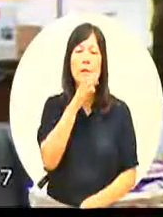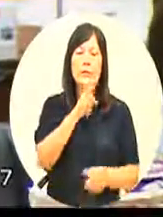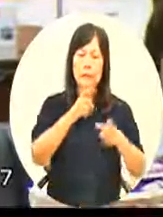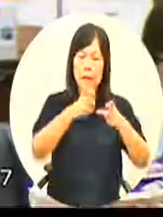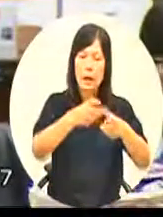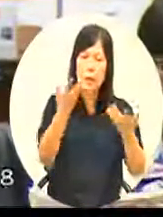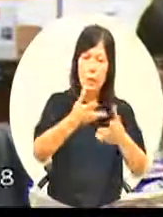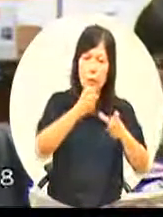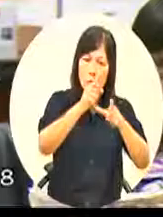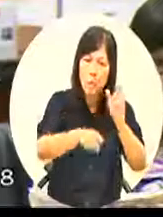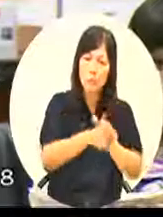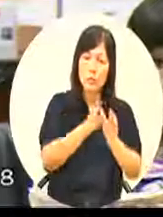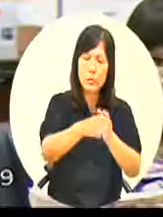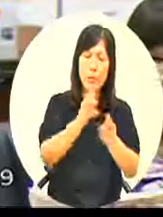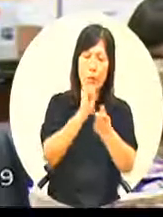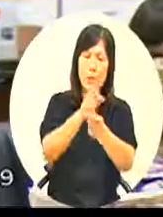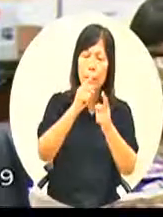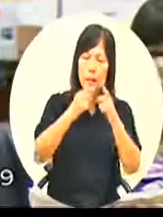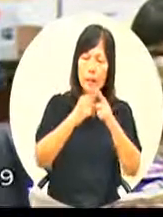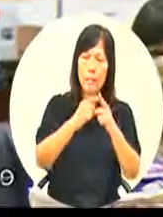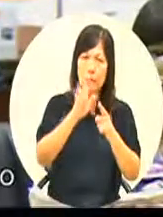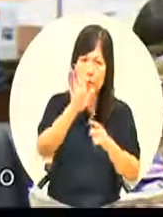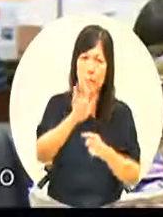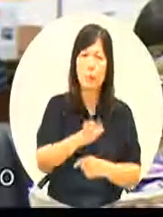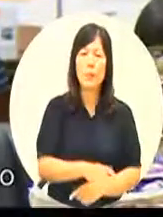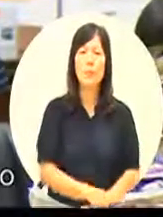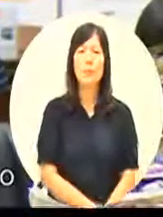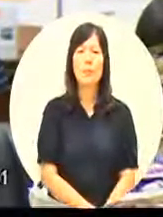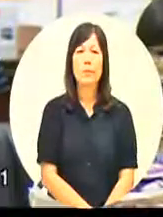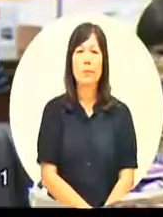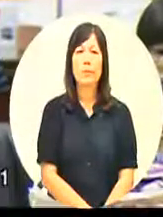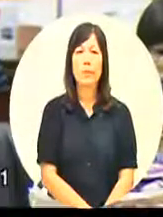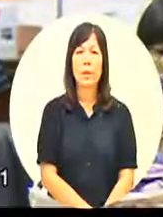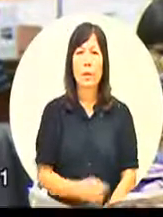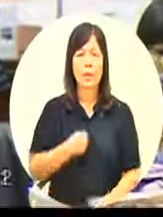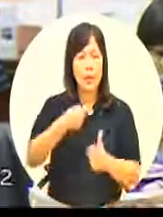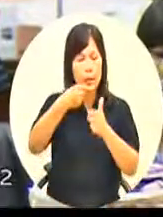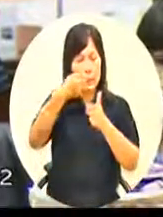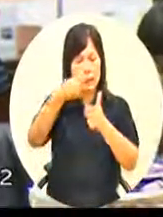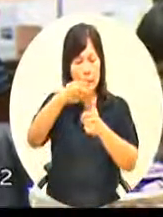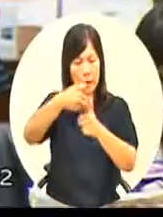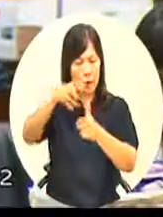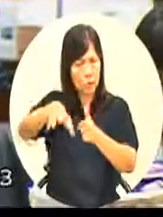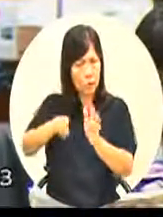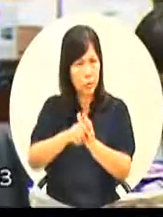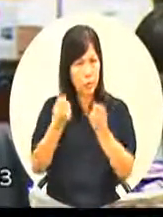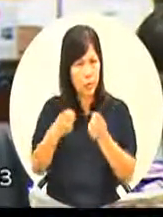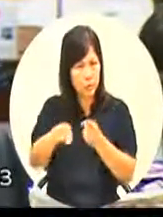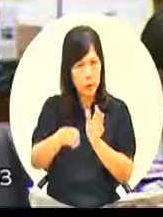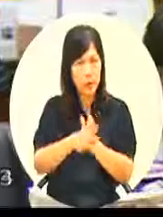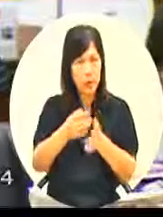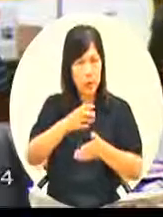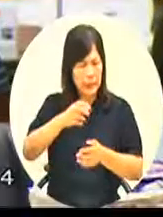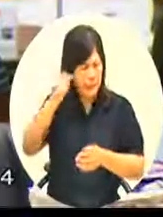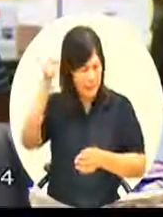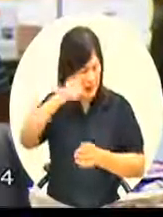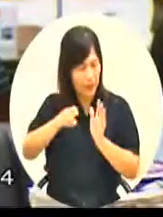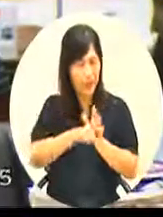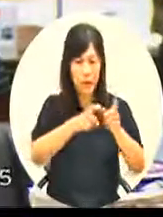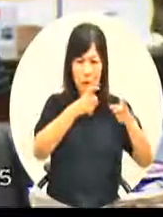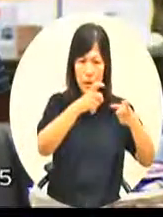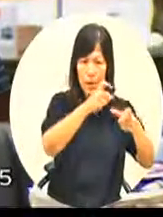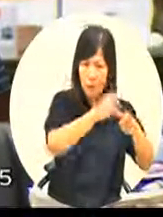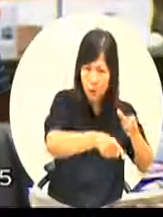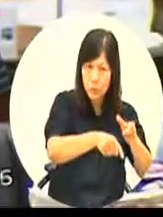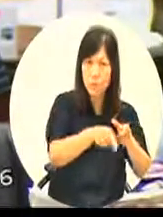司我们有派一个郭天贵过去那边，所以我想教育局在这边是不是可以提早跟港务公司